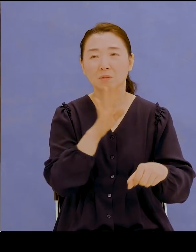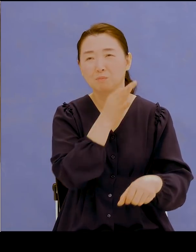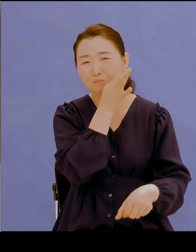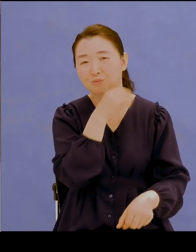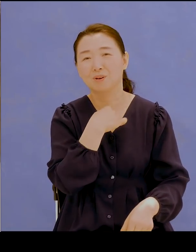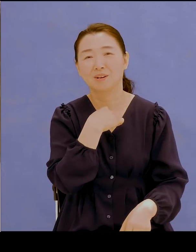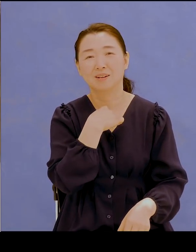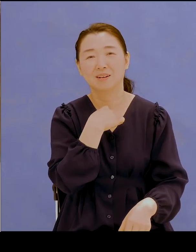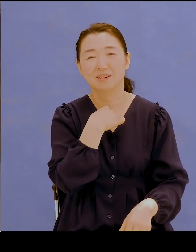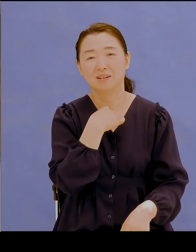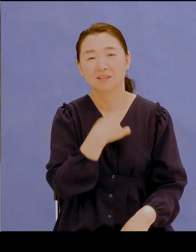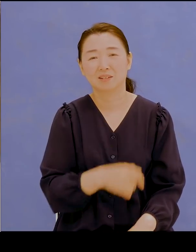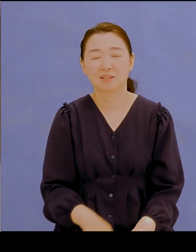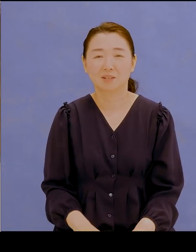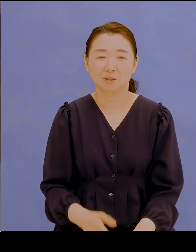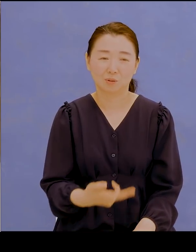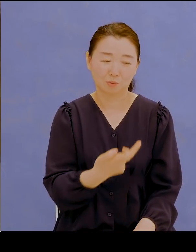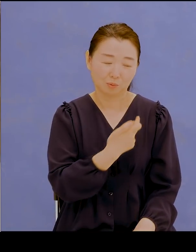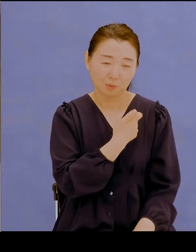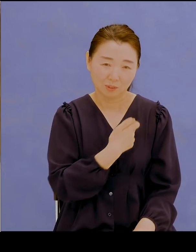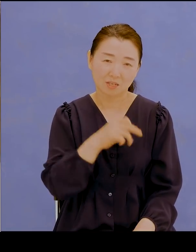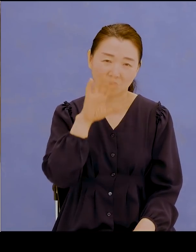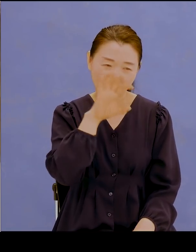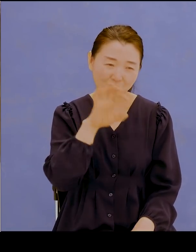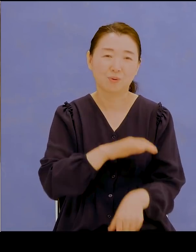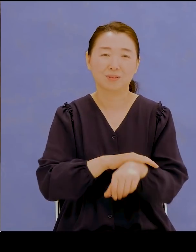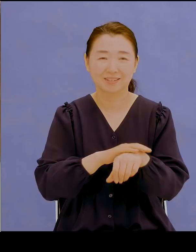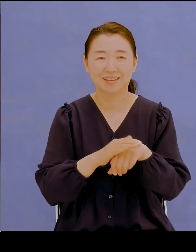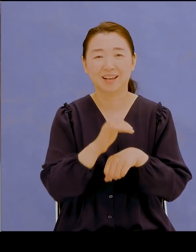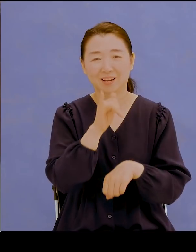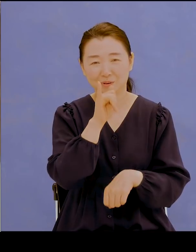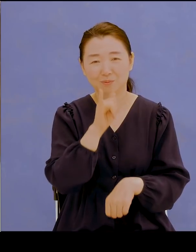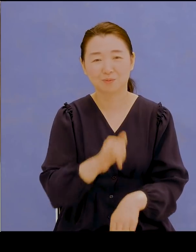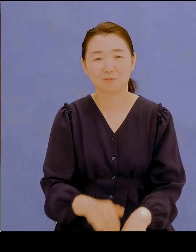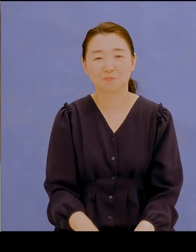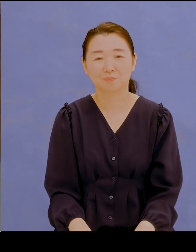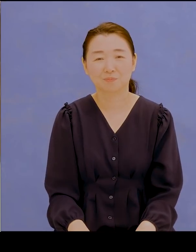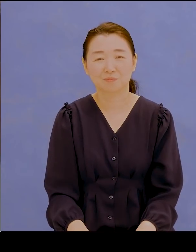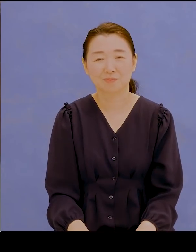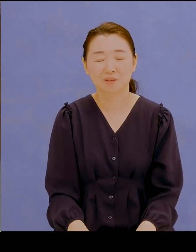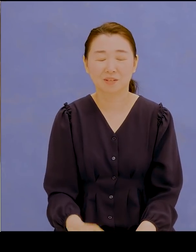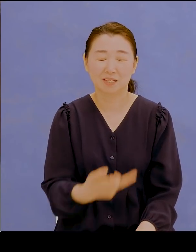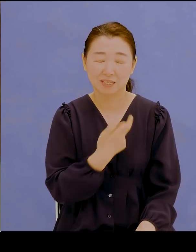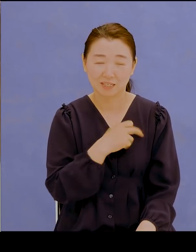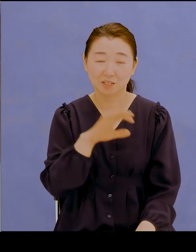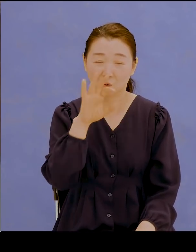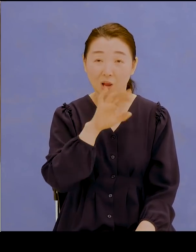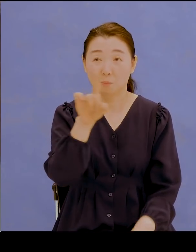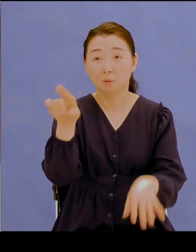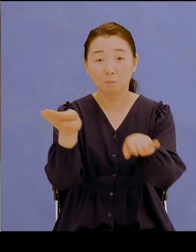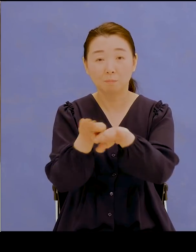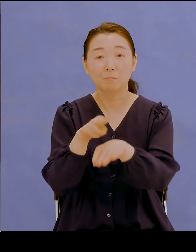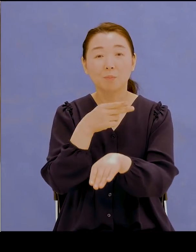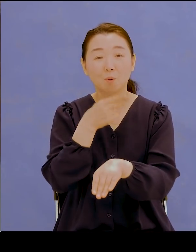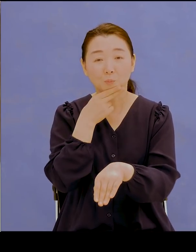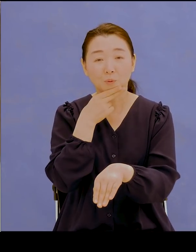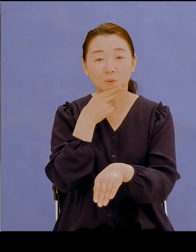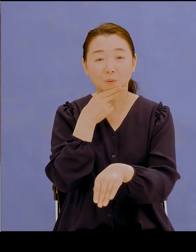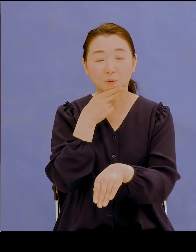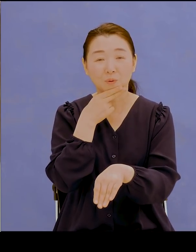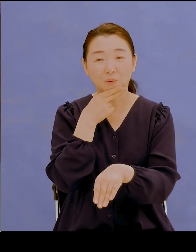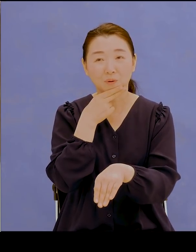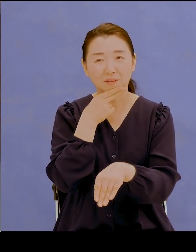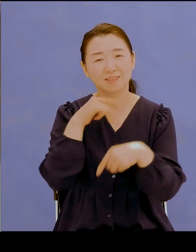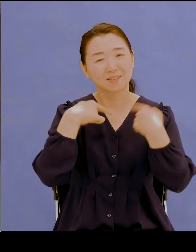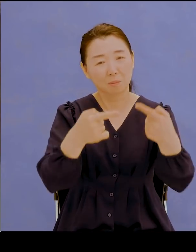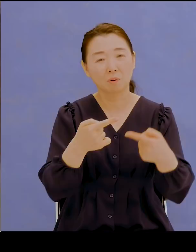얼마나 부끄러운지 그래서 이제 제자훈련도 잘 하게 되고 네. 꼬박꼬박 한 번도 안 빠지고 그게